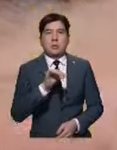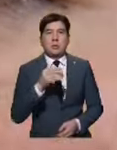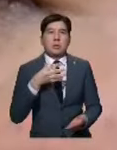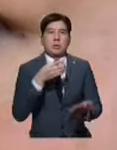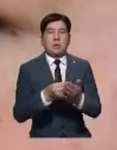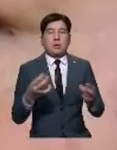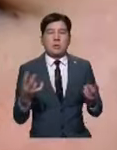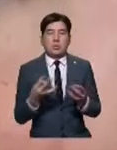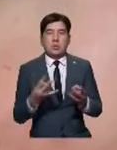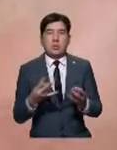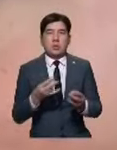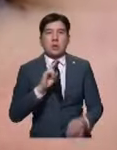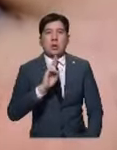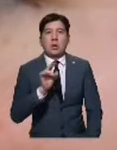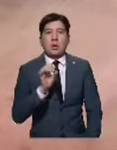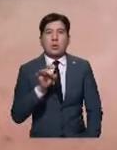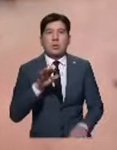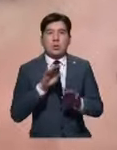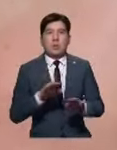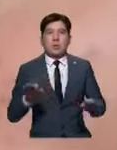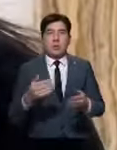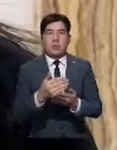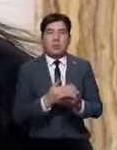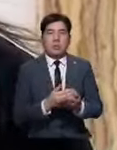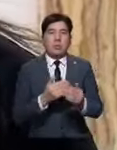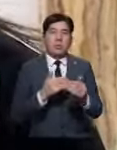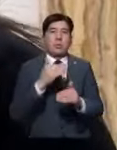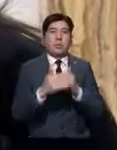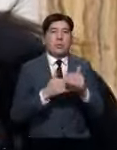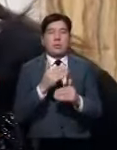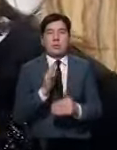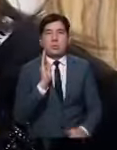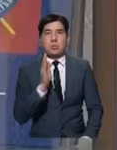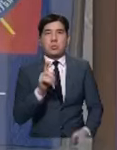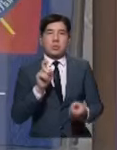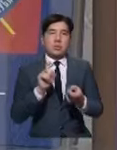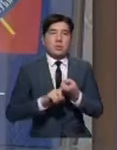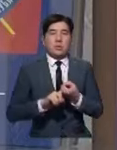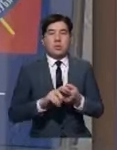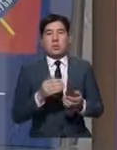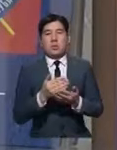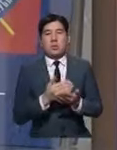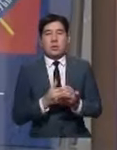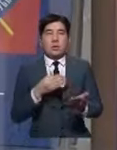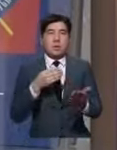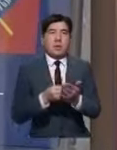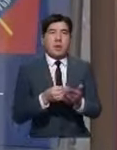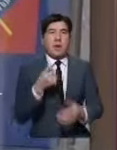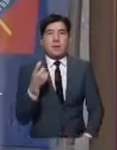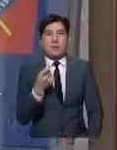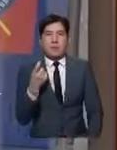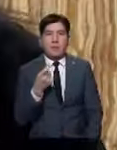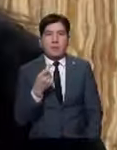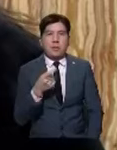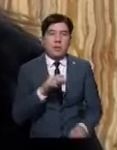баға караокедегі орын санына байланысты көбейе береді. Мүліктік құқықтарды жұмыс негіздерін басқаратын ұйымдарға төлейді. Ол авторлармен